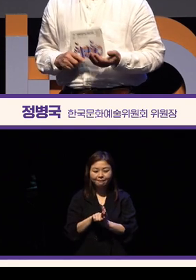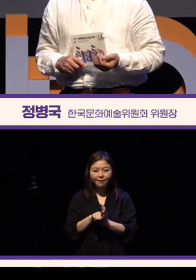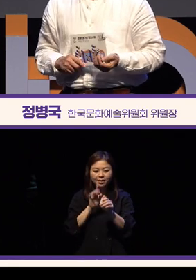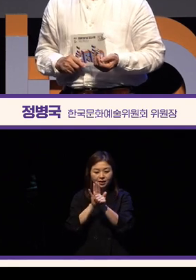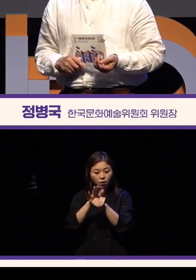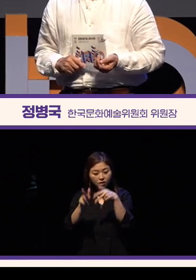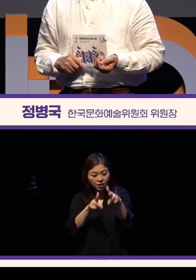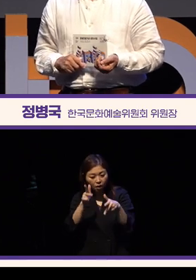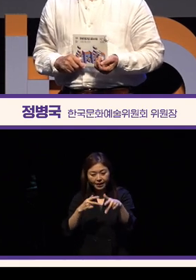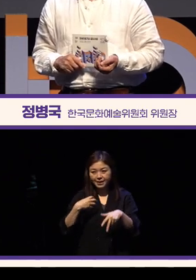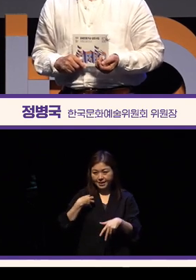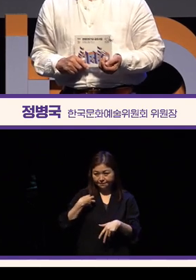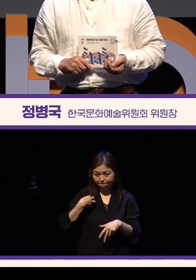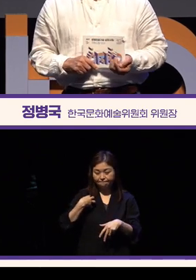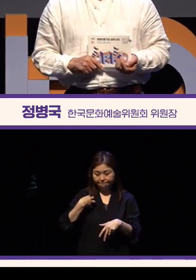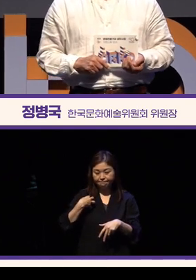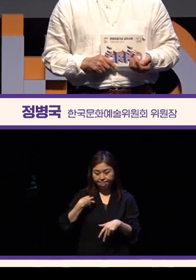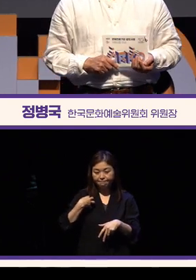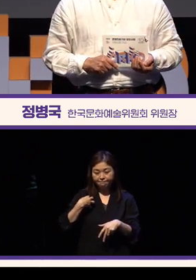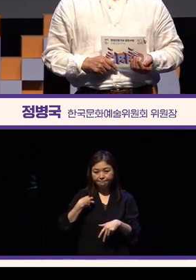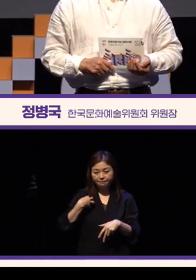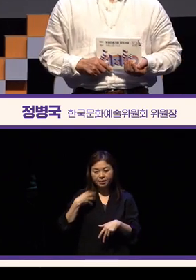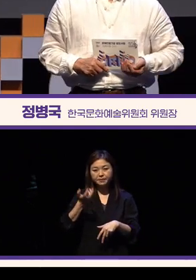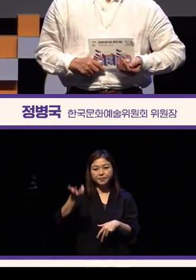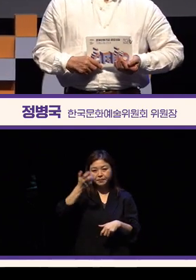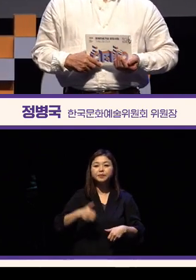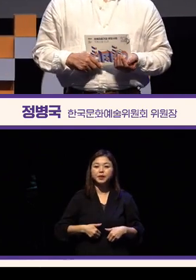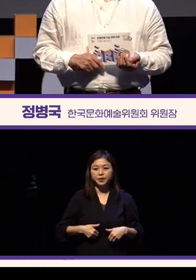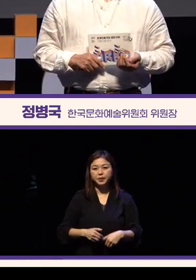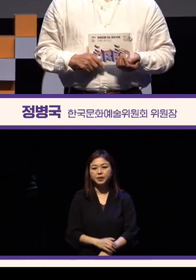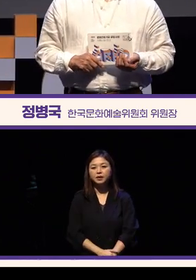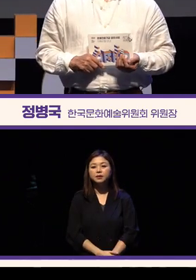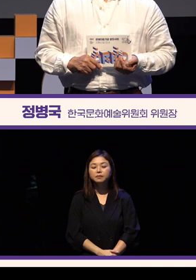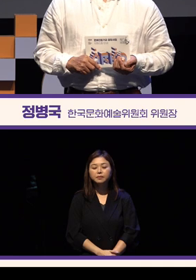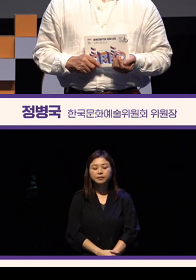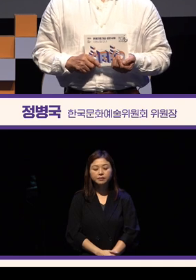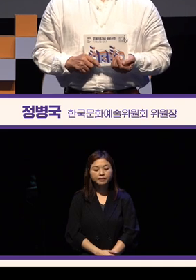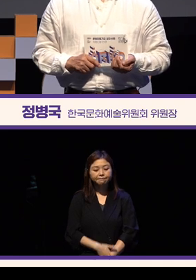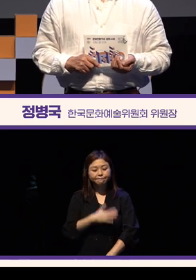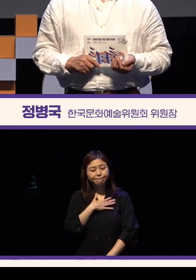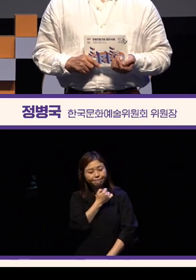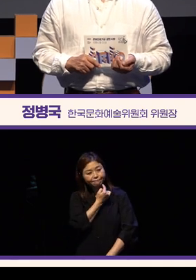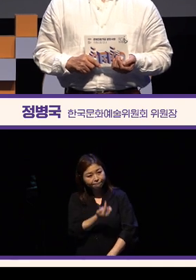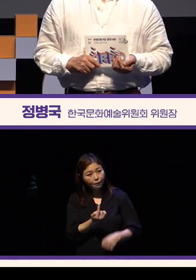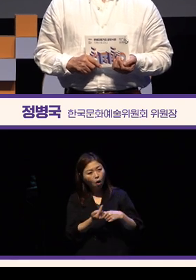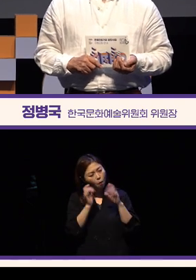지원 사업 책임성을 높이는 것입니다. 제가 와서 보니까